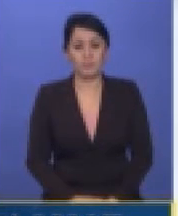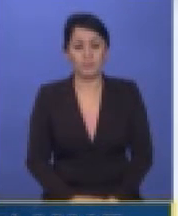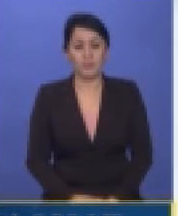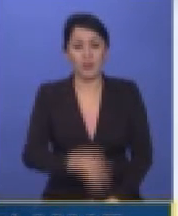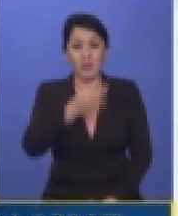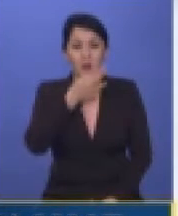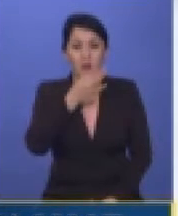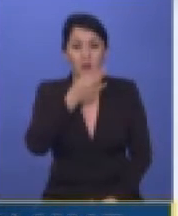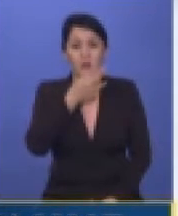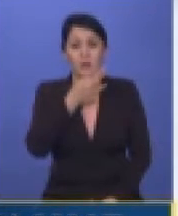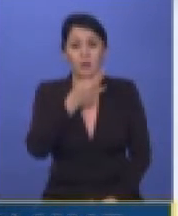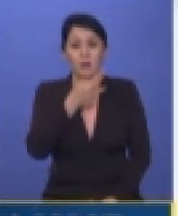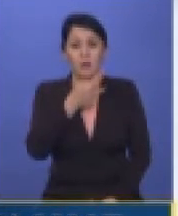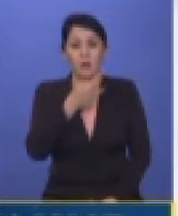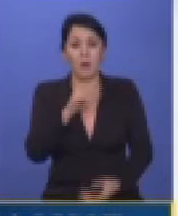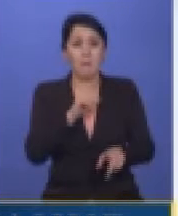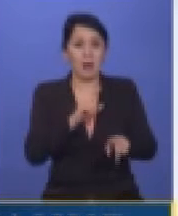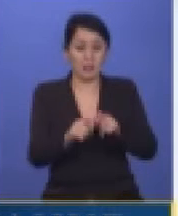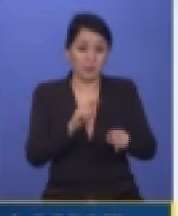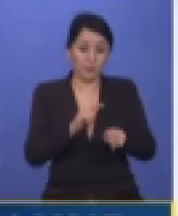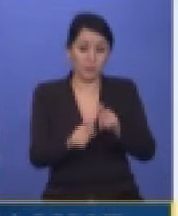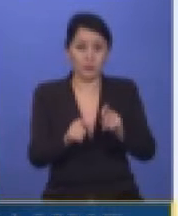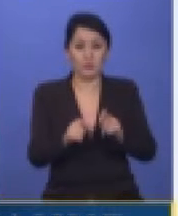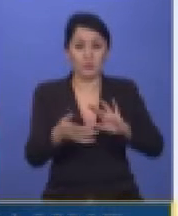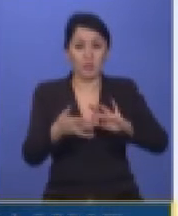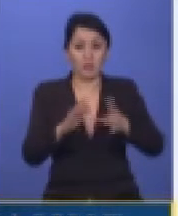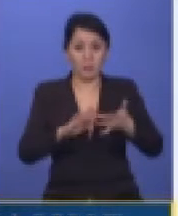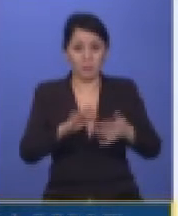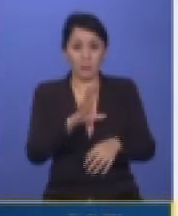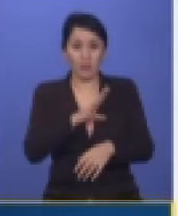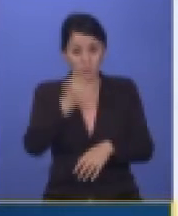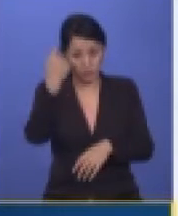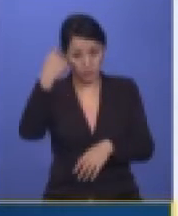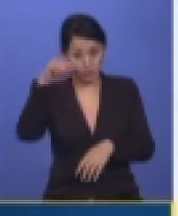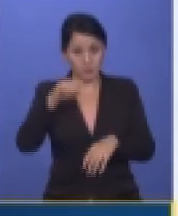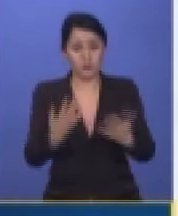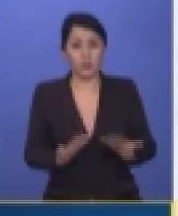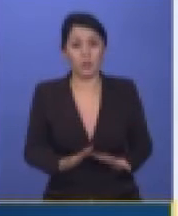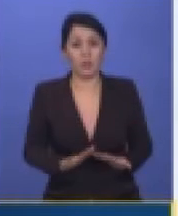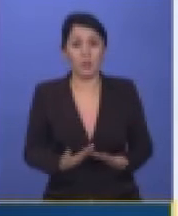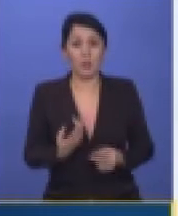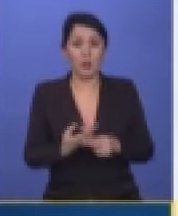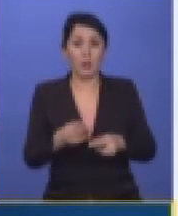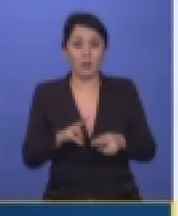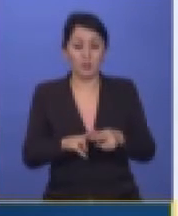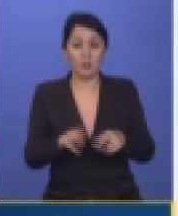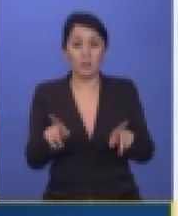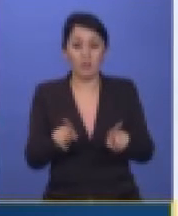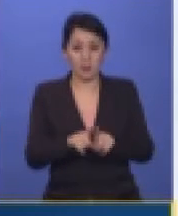Ранее, значит, в ходе мониторинга социальных сетей был, значит, установлен житель, который также был